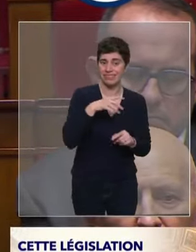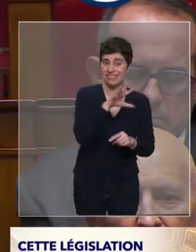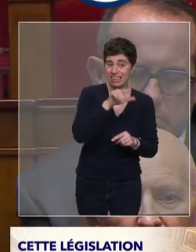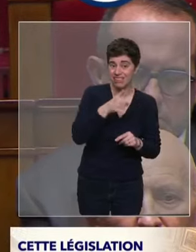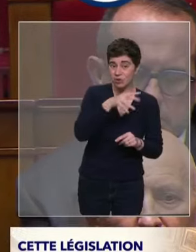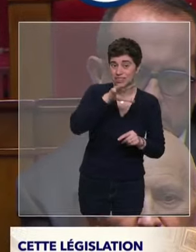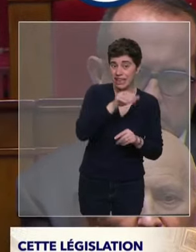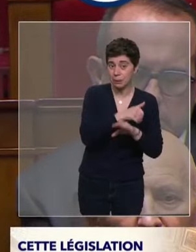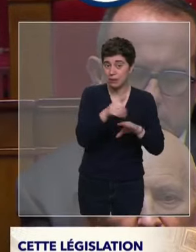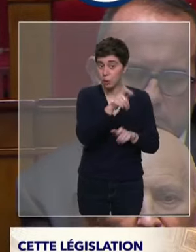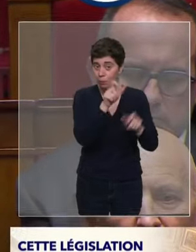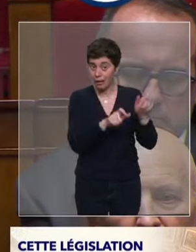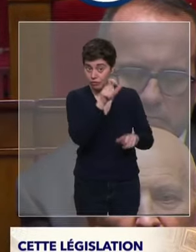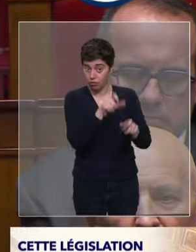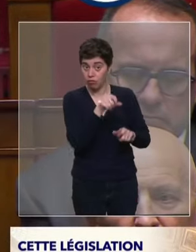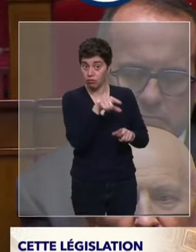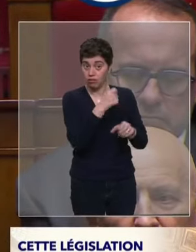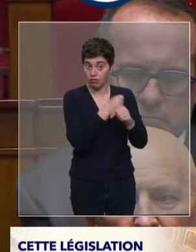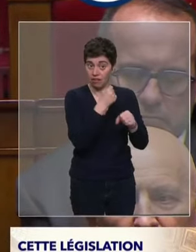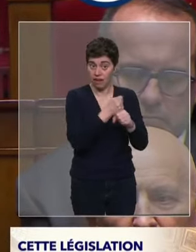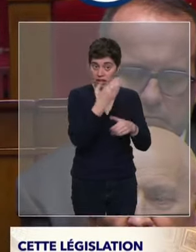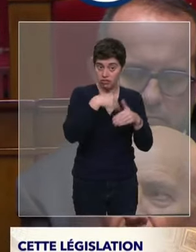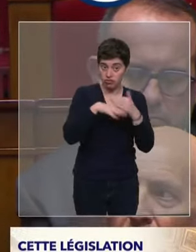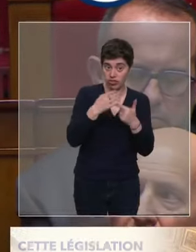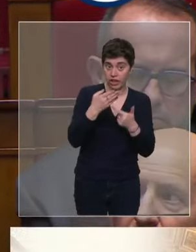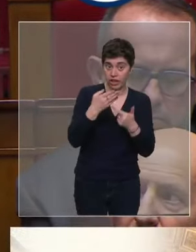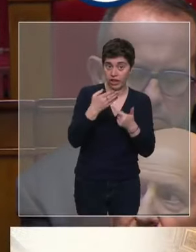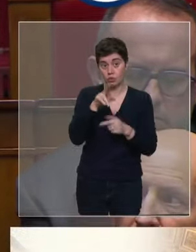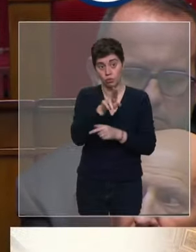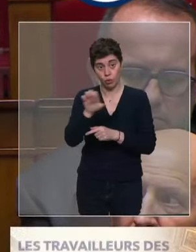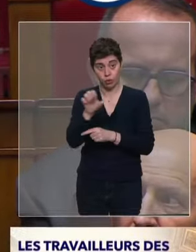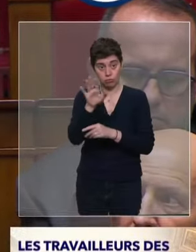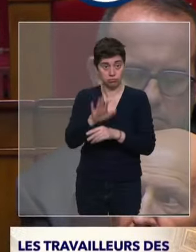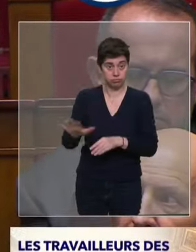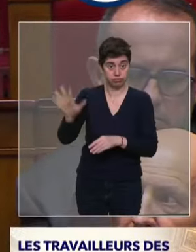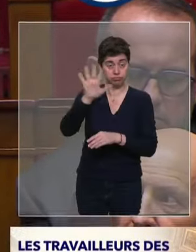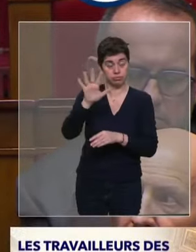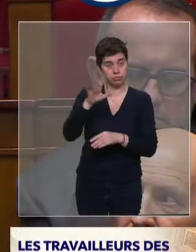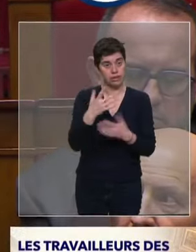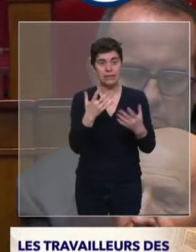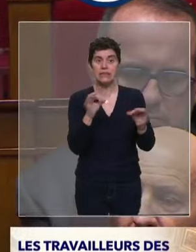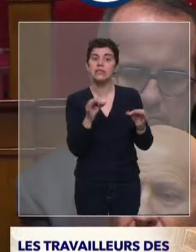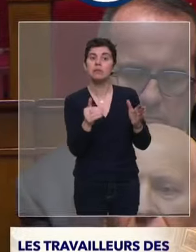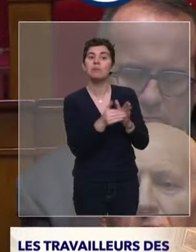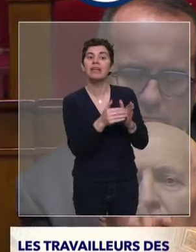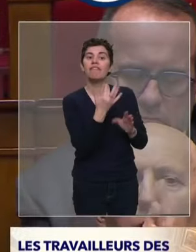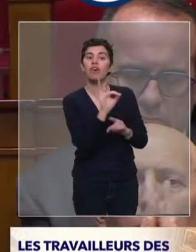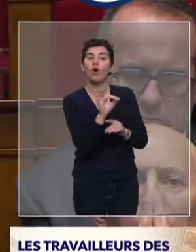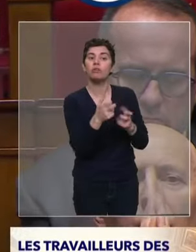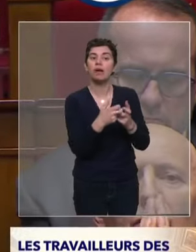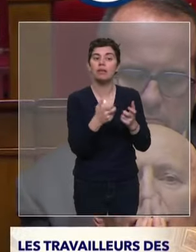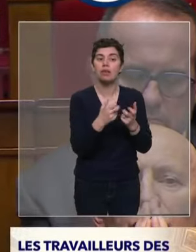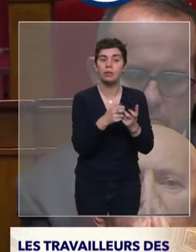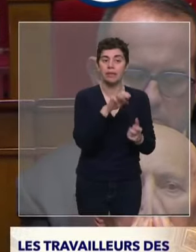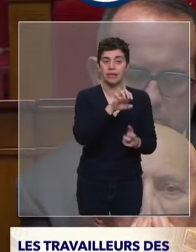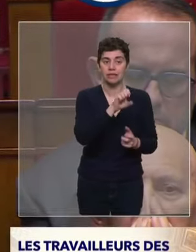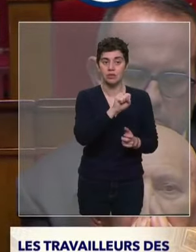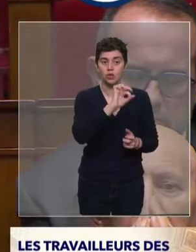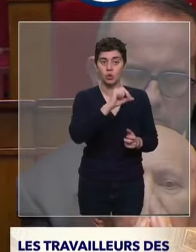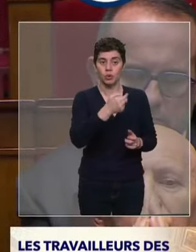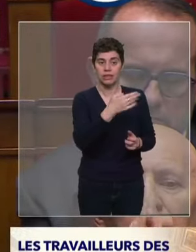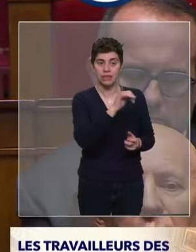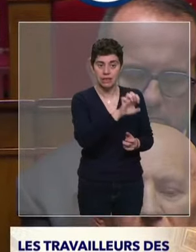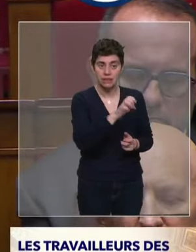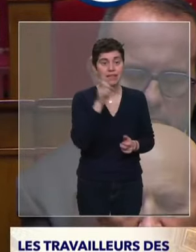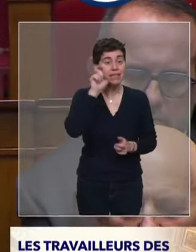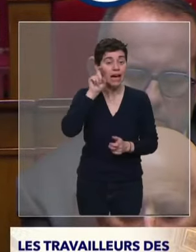millions de personnes concernées par l'Union européenne, dont des dizaines de milliers en France. L'Estonie et la Grèce ont finalement voté en faveur